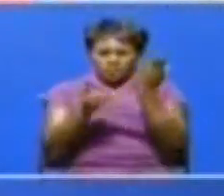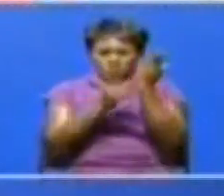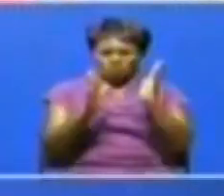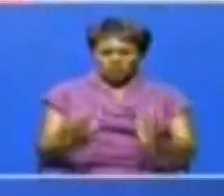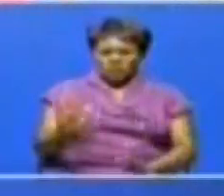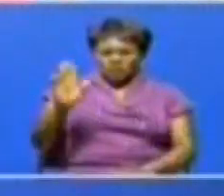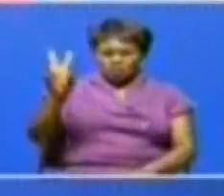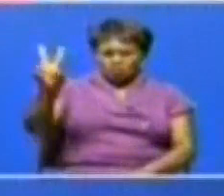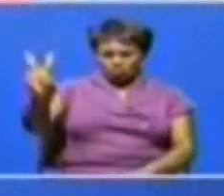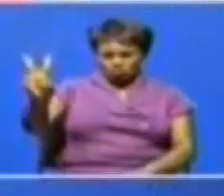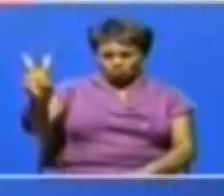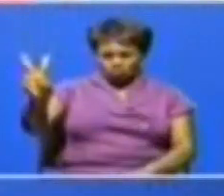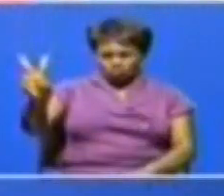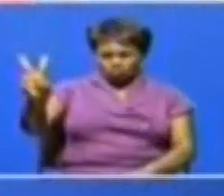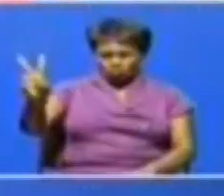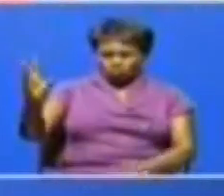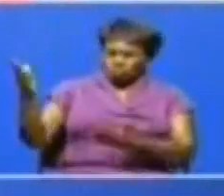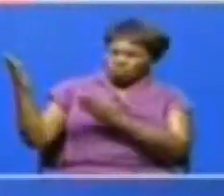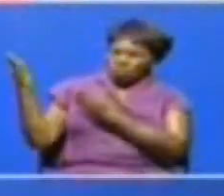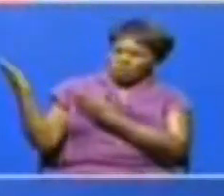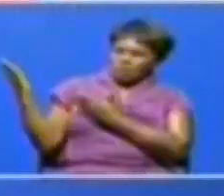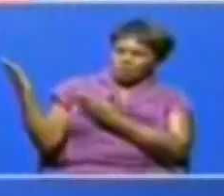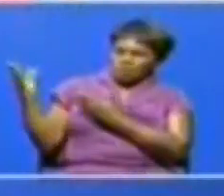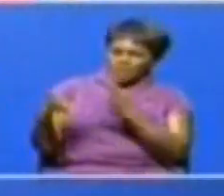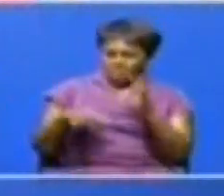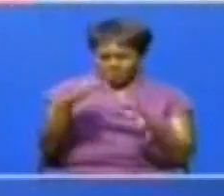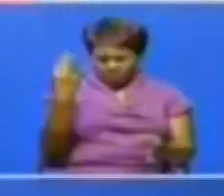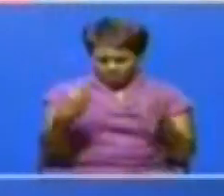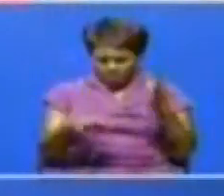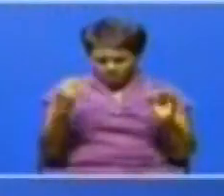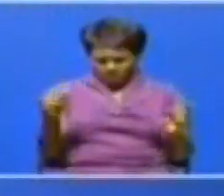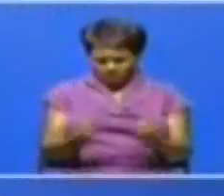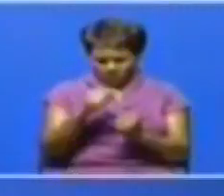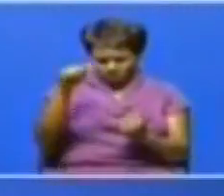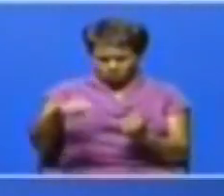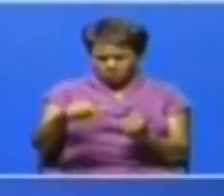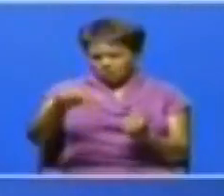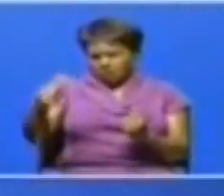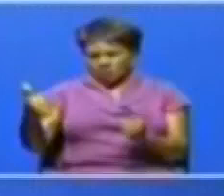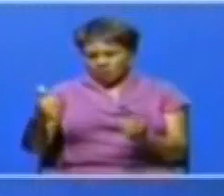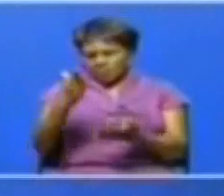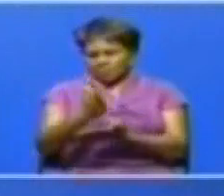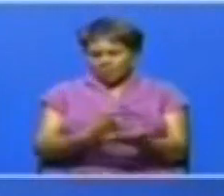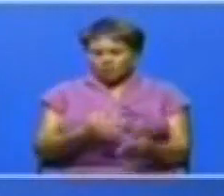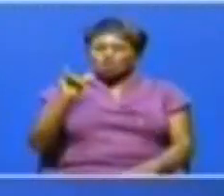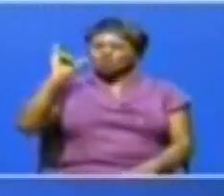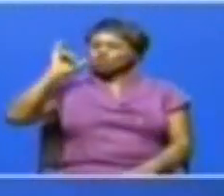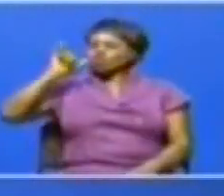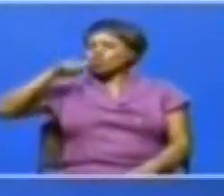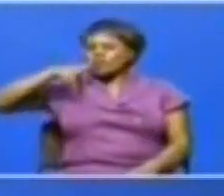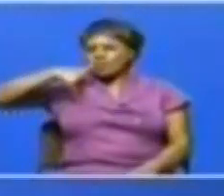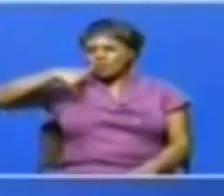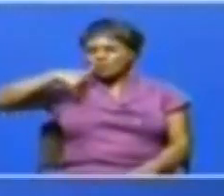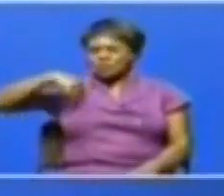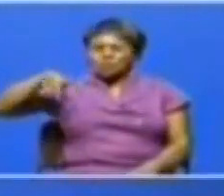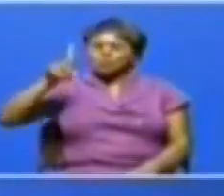wawili wasomi hapa studioni ambao wamekuwa kituchanganulia kile ambacho kimeshuhudiwa hii leo. Lakini upande mwingine wa studio Joa Geo yupo. Unajua